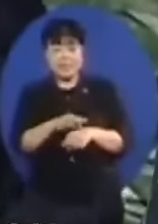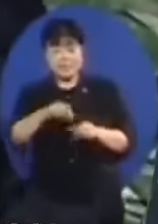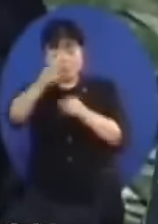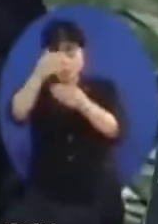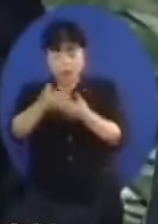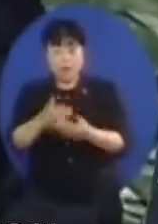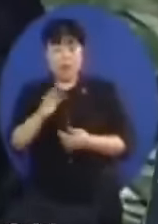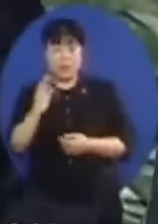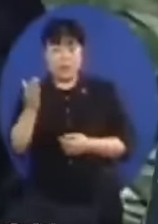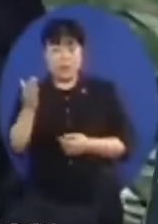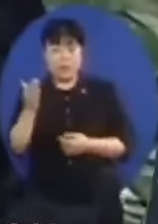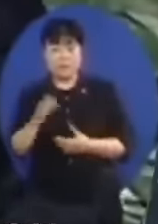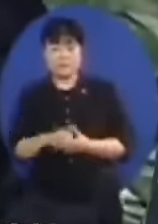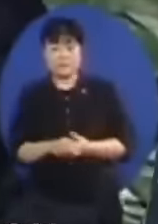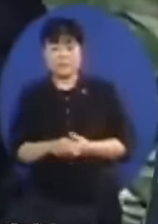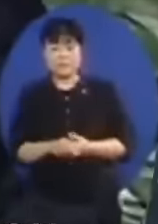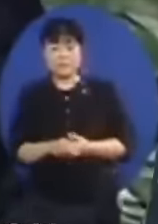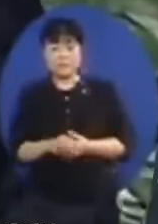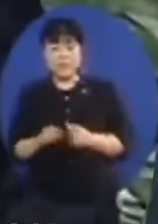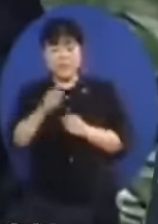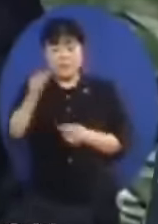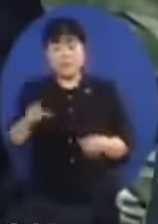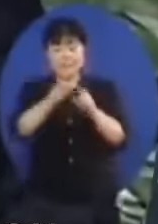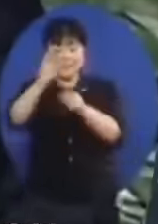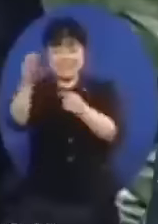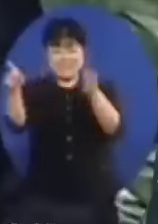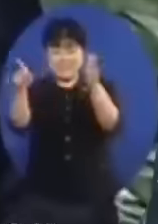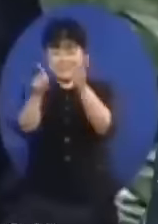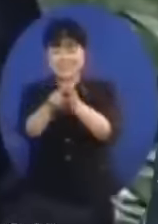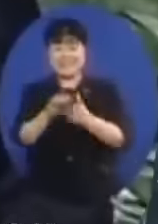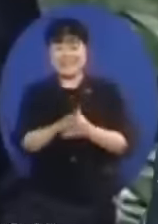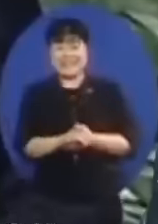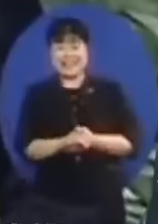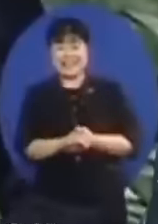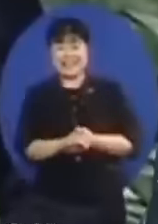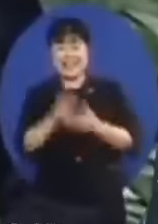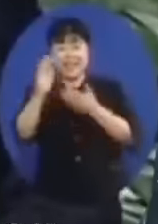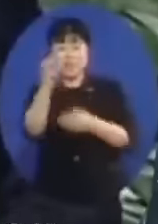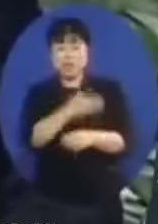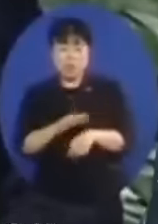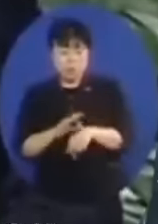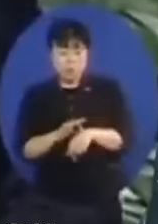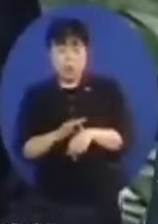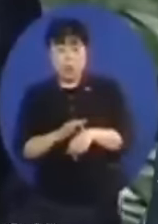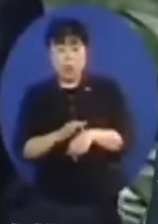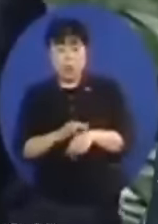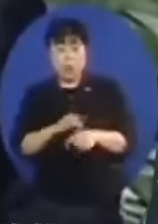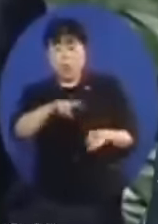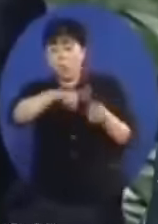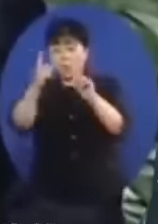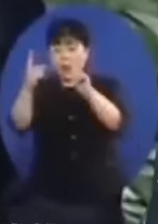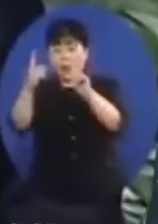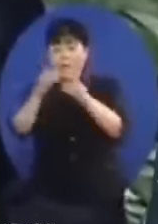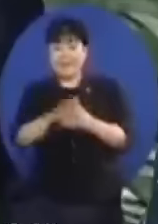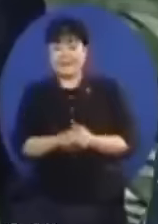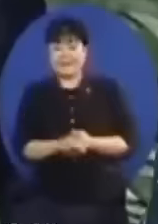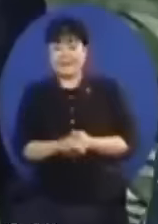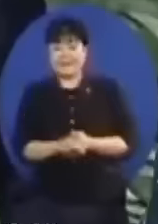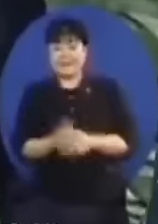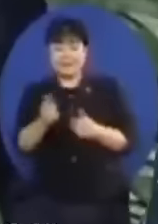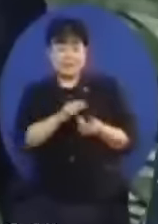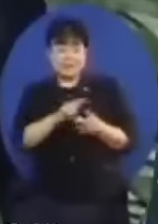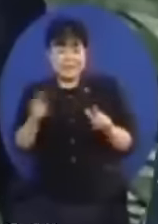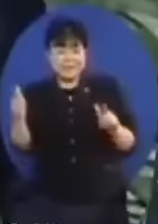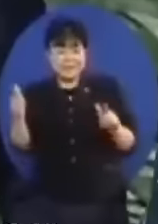구원을 받아 영원히 살게 되는 것입니다. 장차 육체도 부활을 해서 안